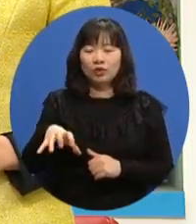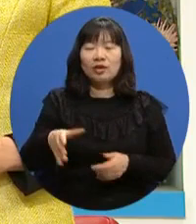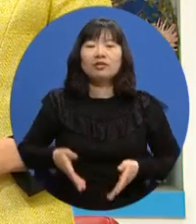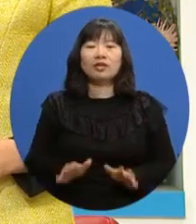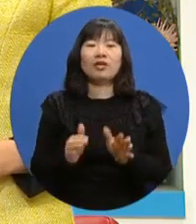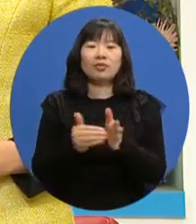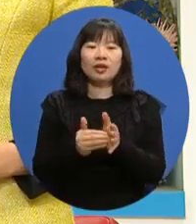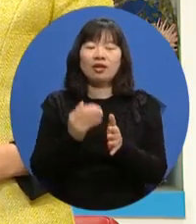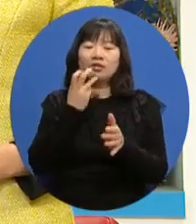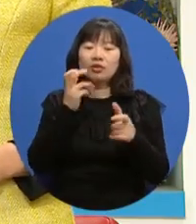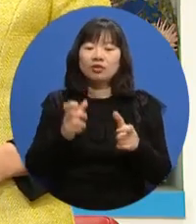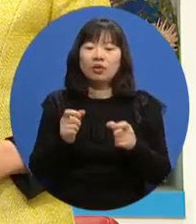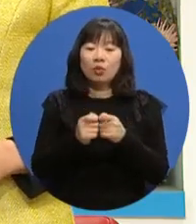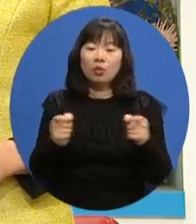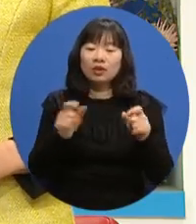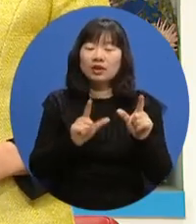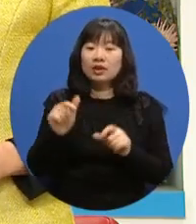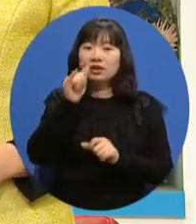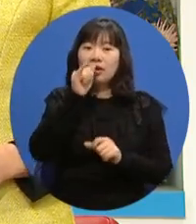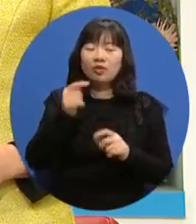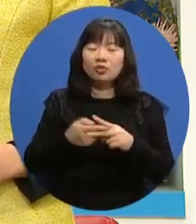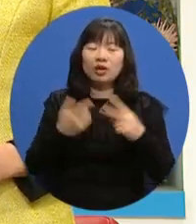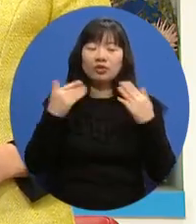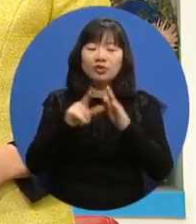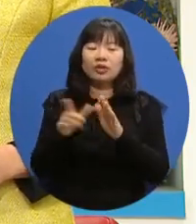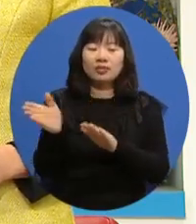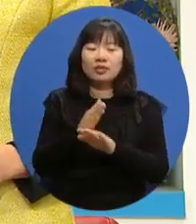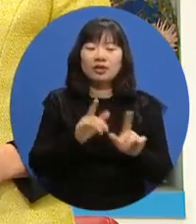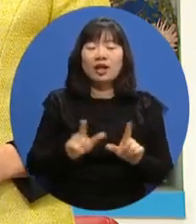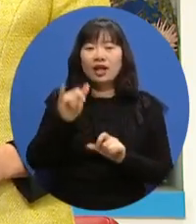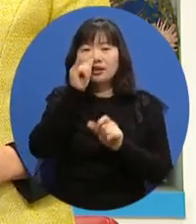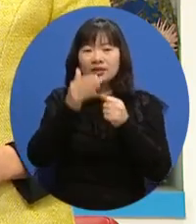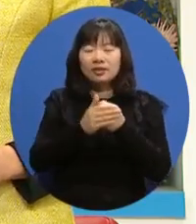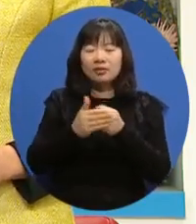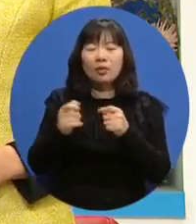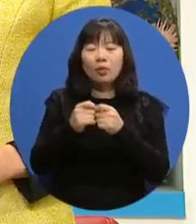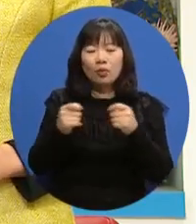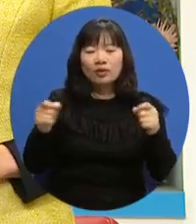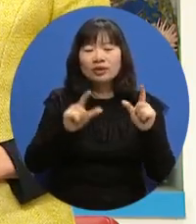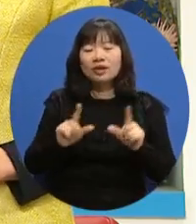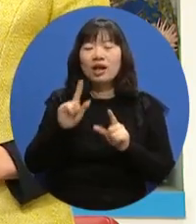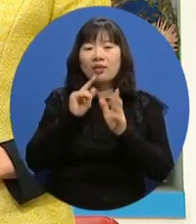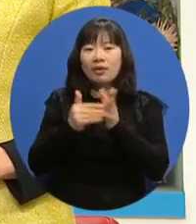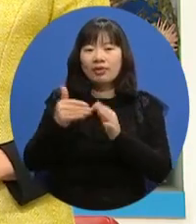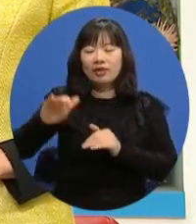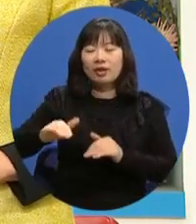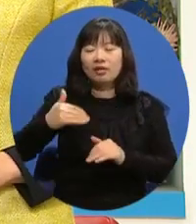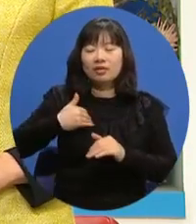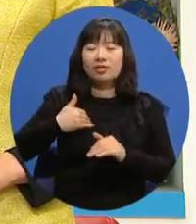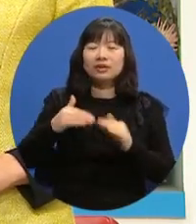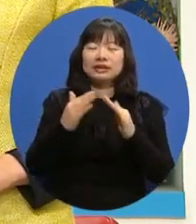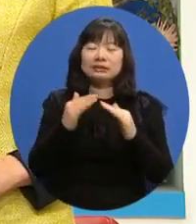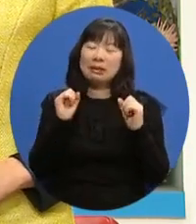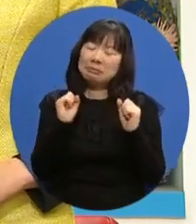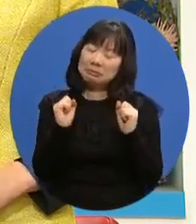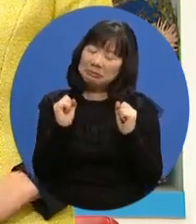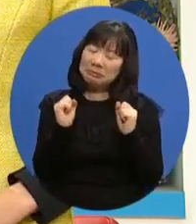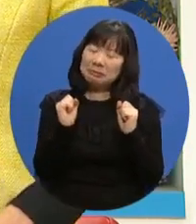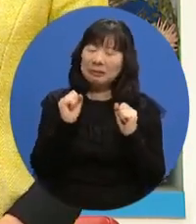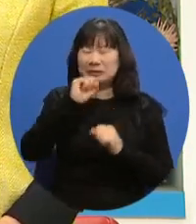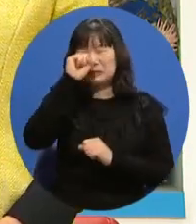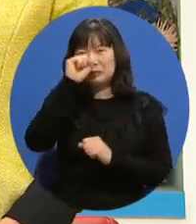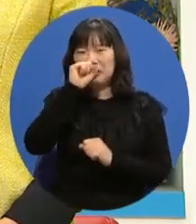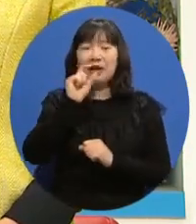수원에서 태어났어요. 서울에서 오래 살지 않았어요? 네, 오래, 저 초등학교 때부터 살았으니까, 아. 오래 살긴 오래 살았는데, 저는 네. 워낙 집순이에요. 집이 아.